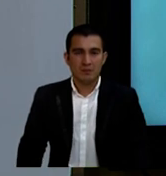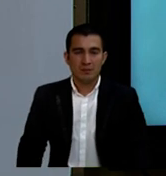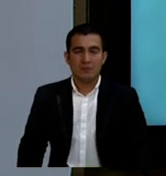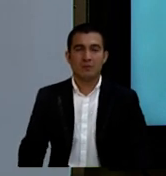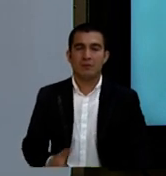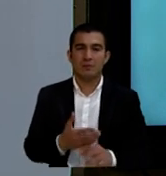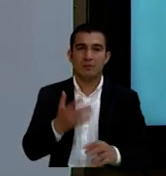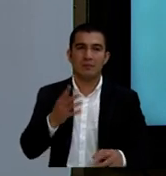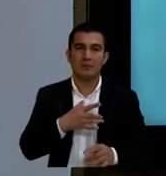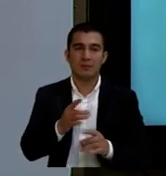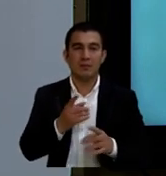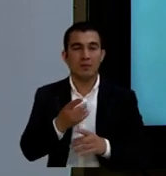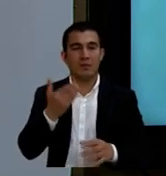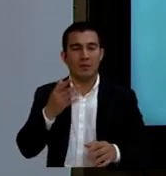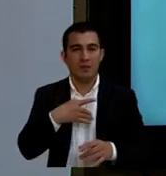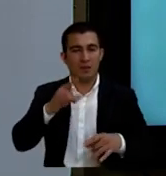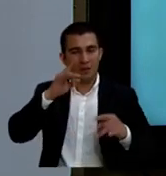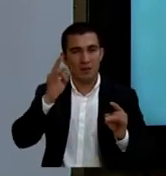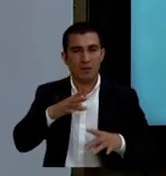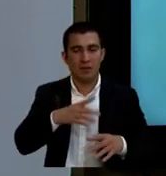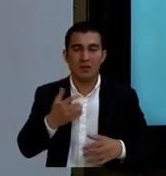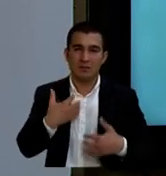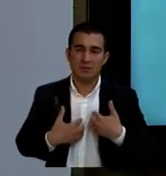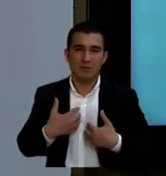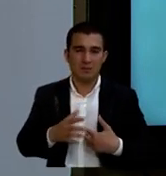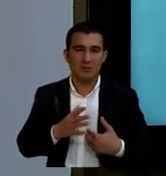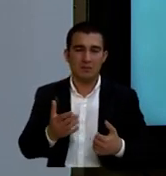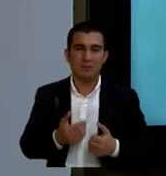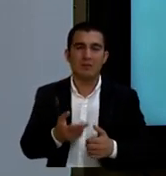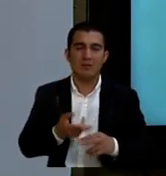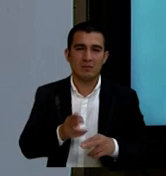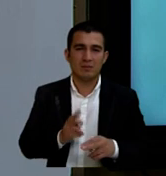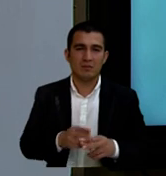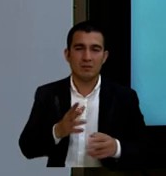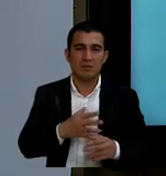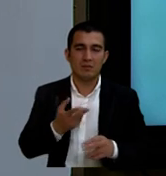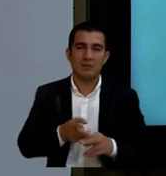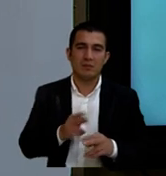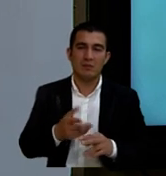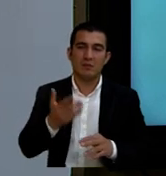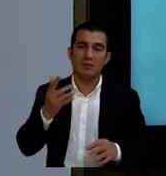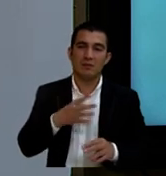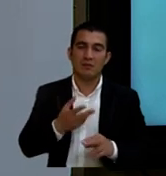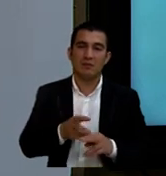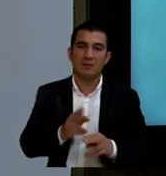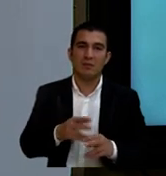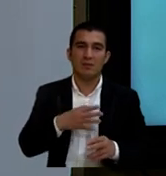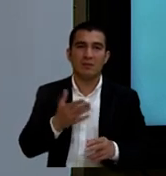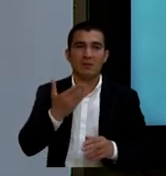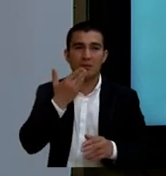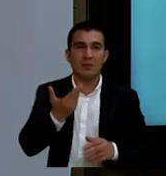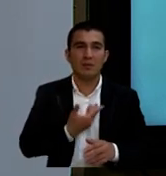Boya to'satdan bo'lganiga shoshib qopmiz. Shunga haligi so'ragan pulingizni olib